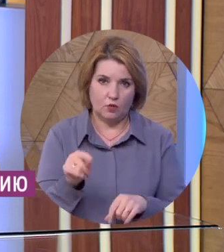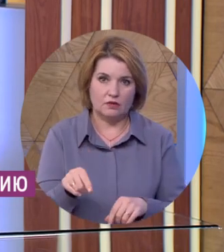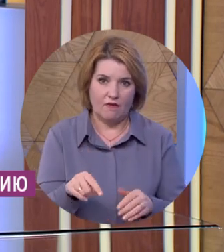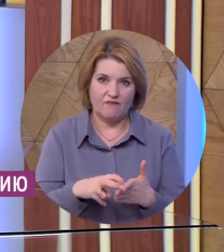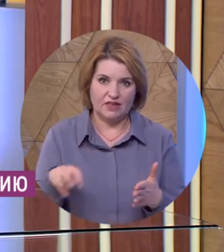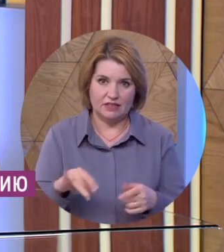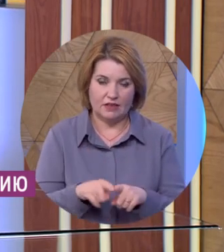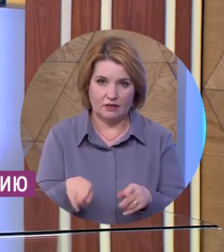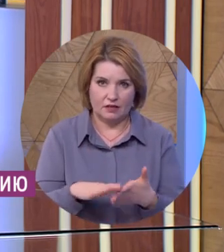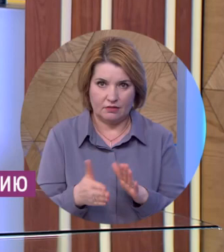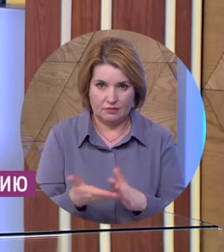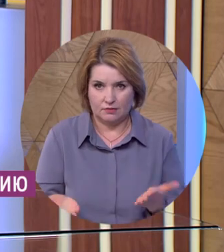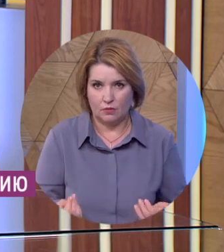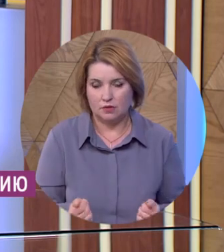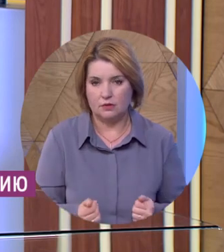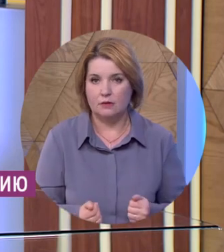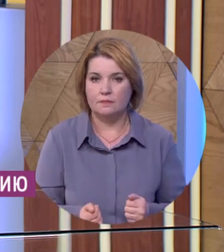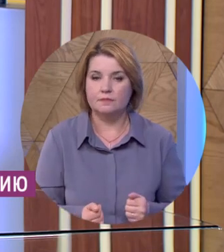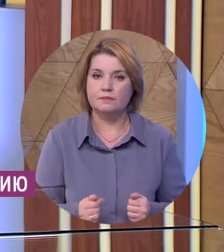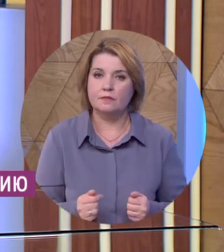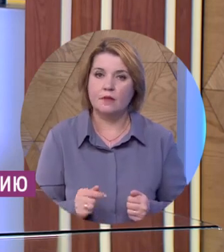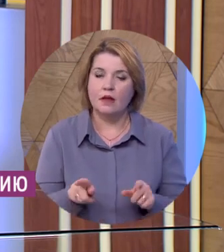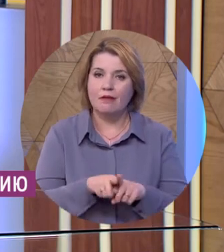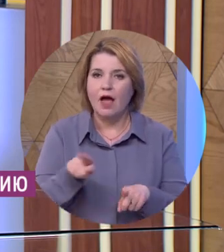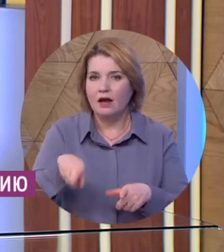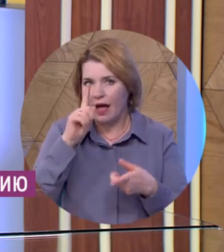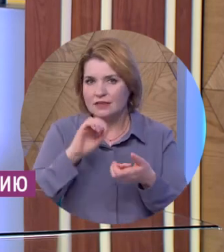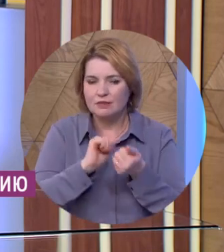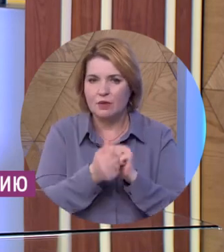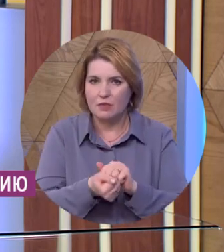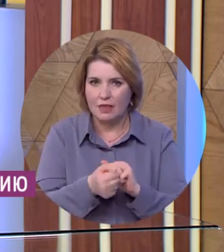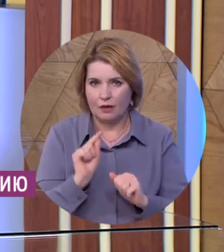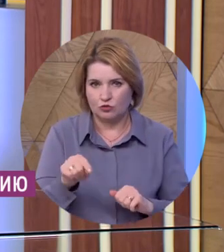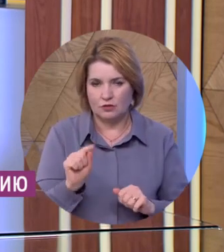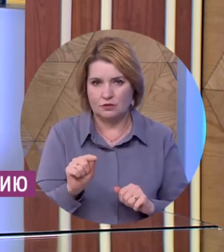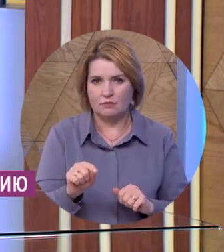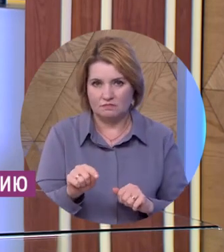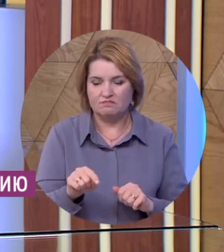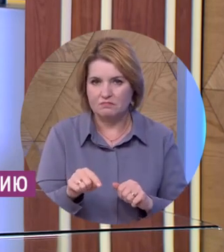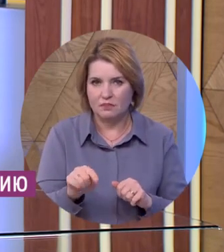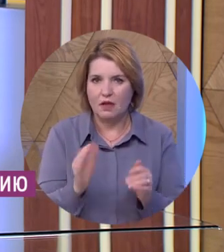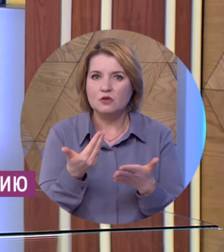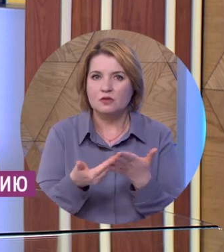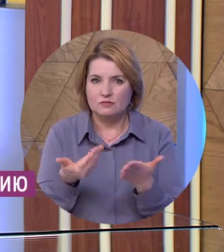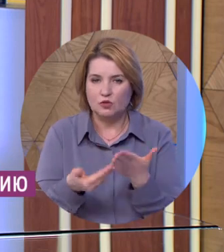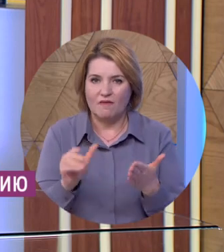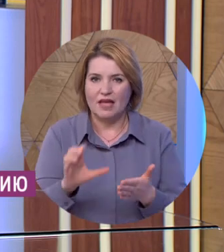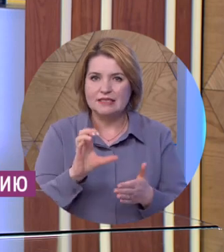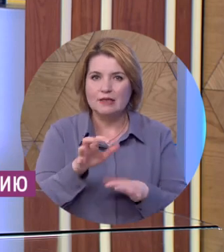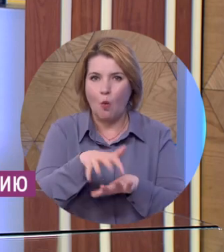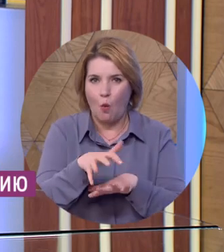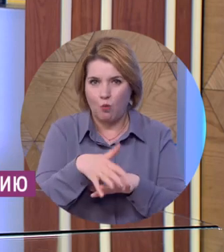отношений. Отличный совет и такая запоминающаяся метафора с обувью. Действительно, можно